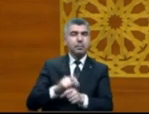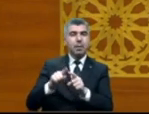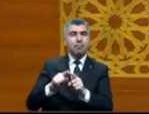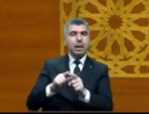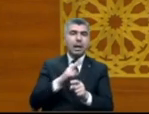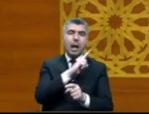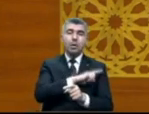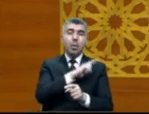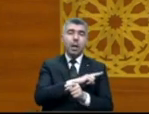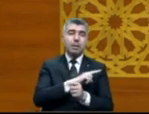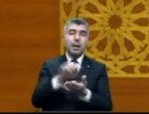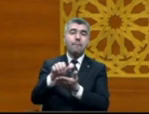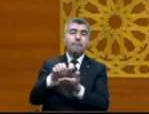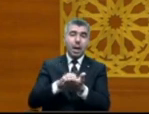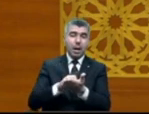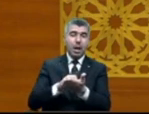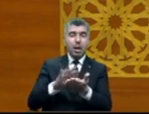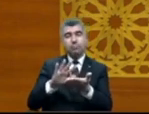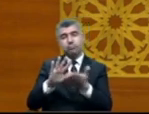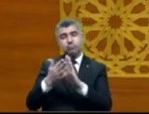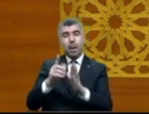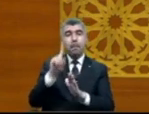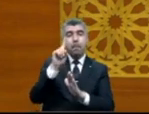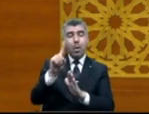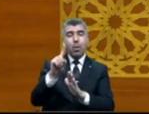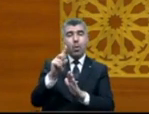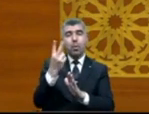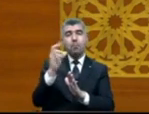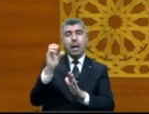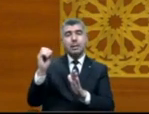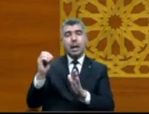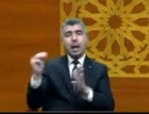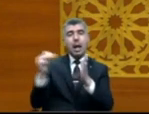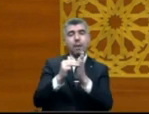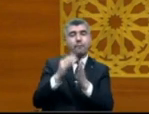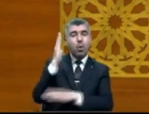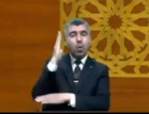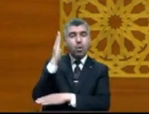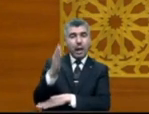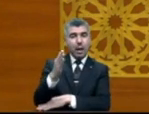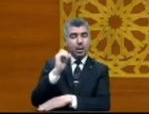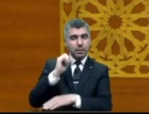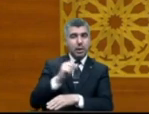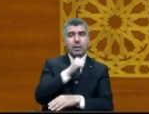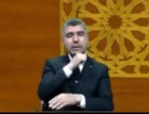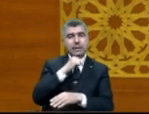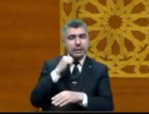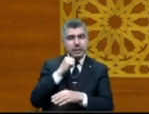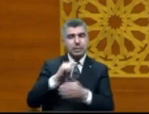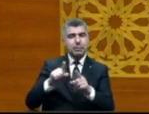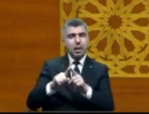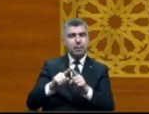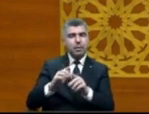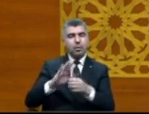الفلاحي يعني تأمين ديال 1,200,000 هكتار من الحبوب والقطاني والزراعة الزيتية، أي بواحد